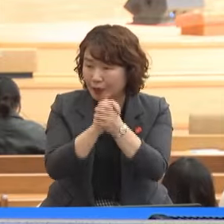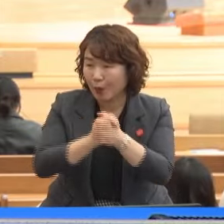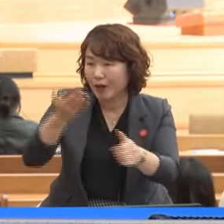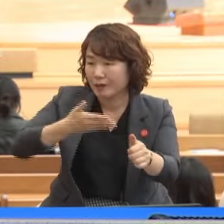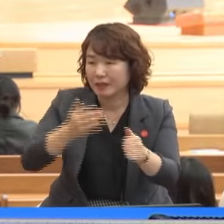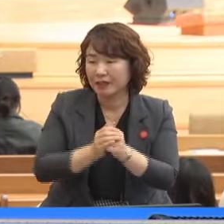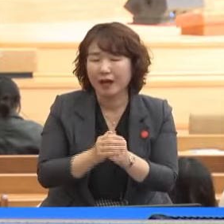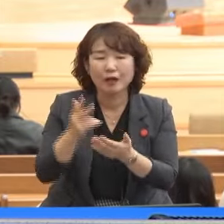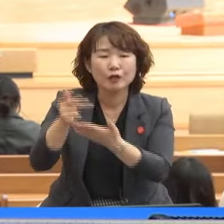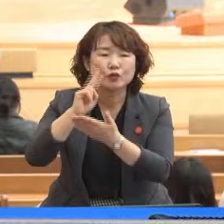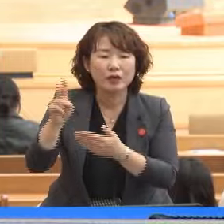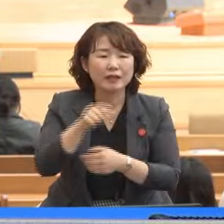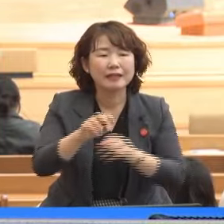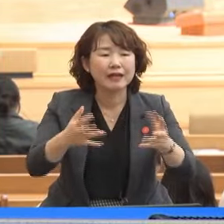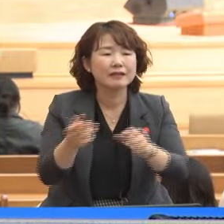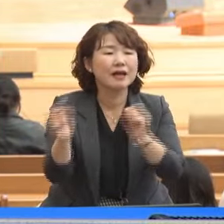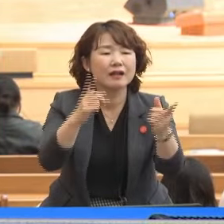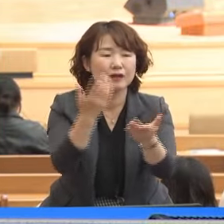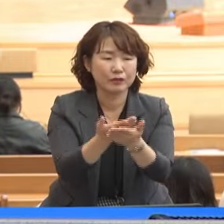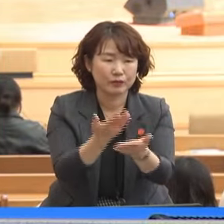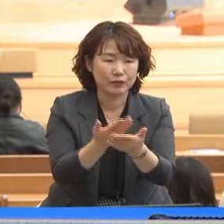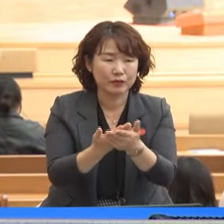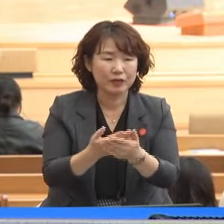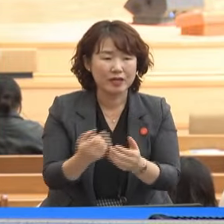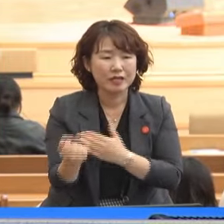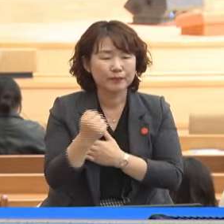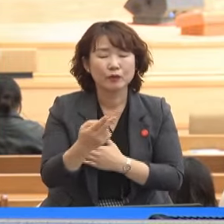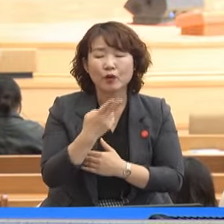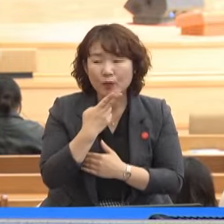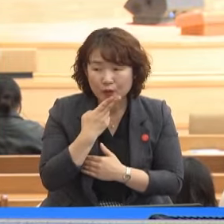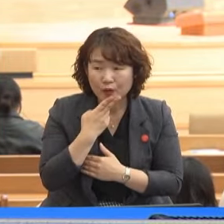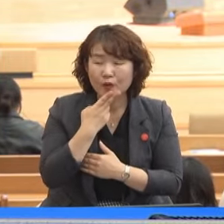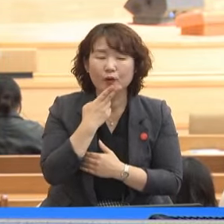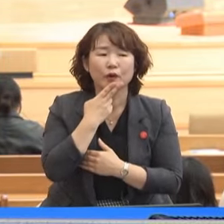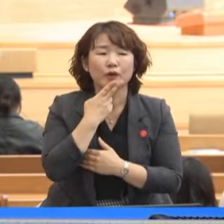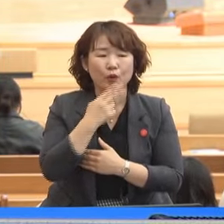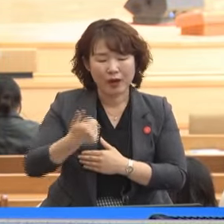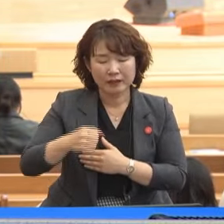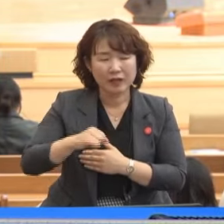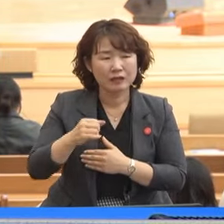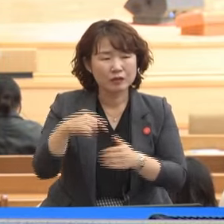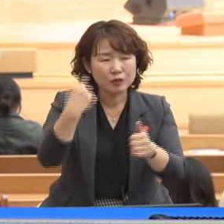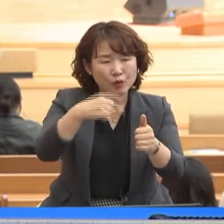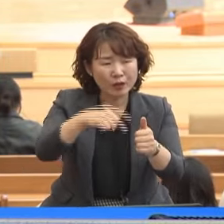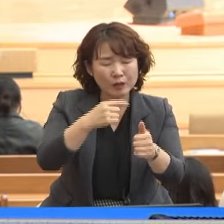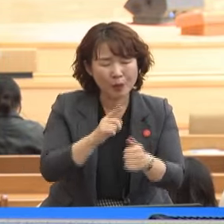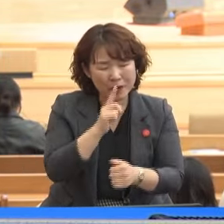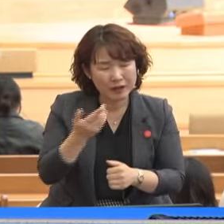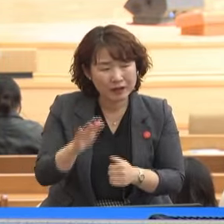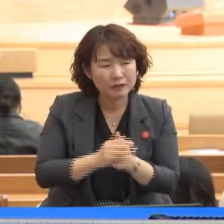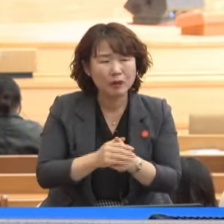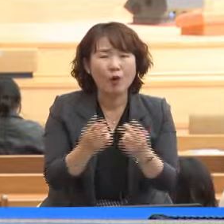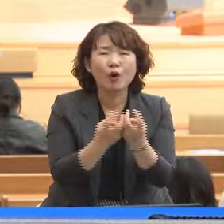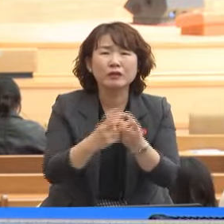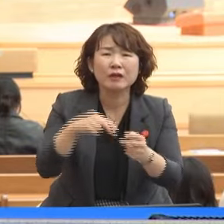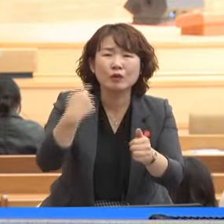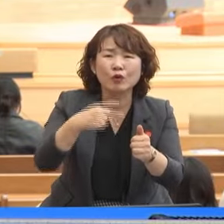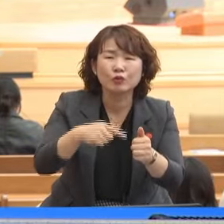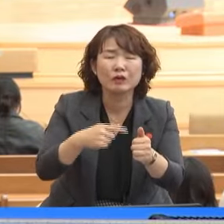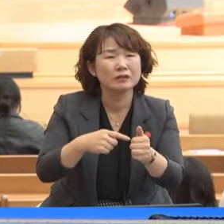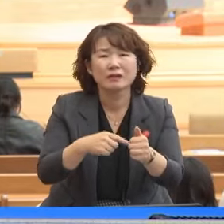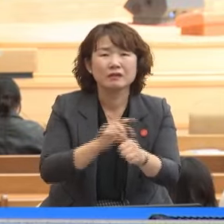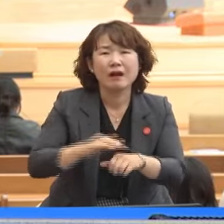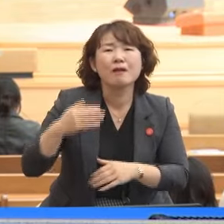이 나라를 살려주십시오. 힘도 없습니다. 자녀들 교육한다고 말하지만 어떻게 교육받고